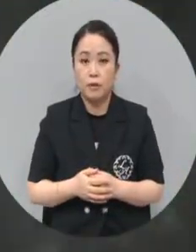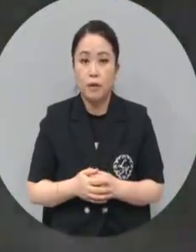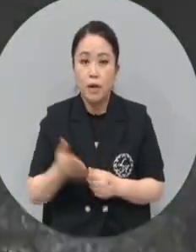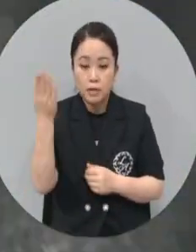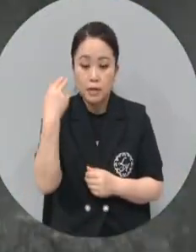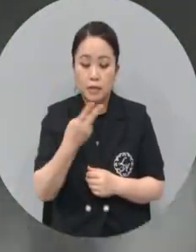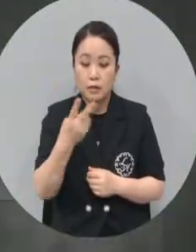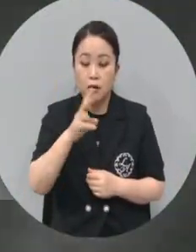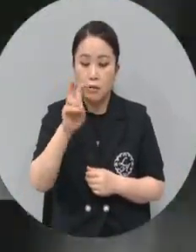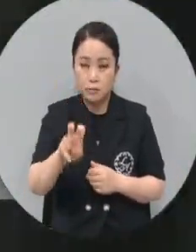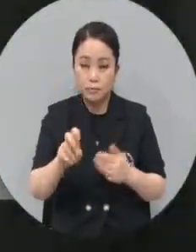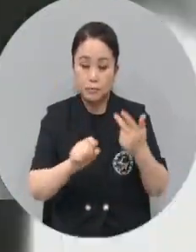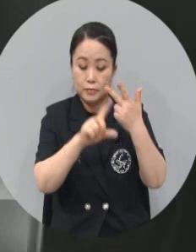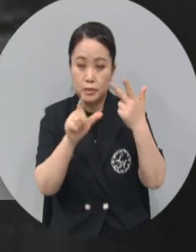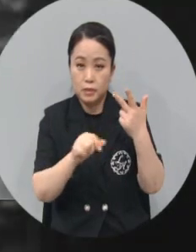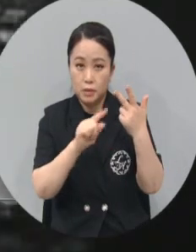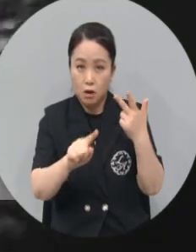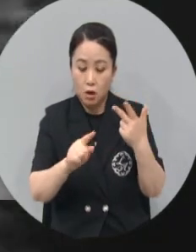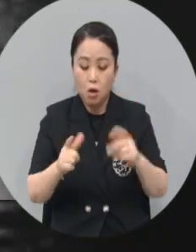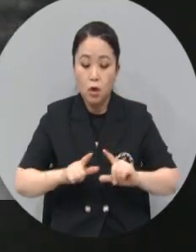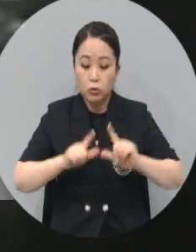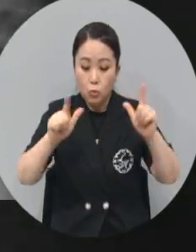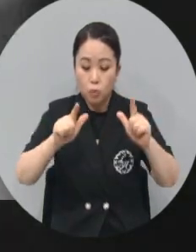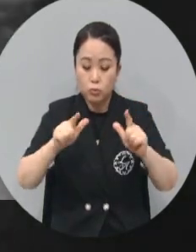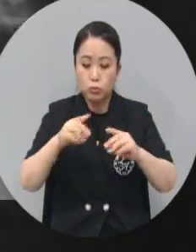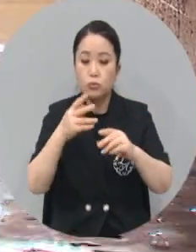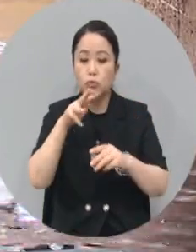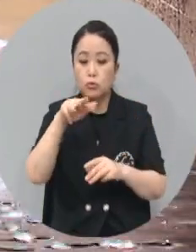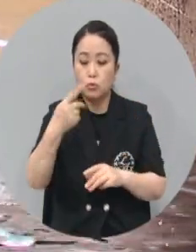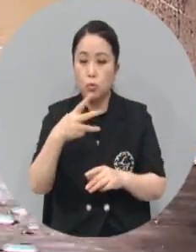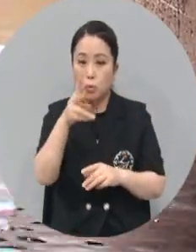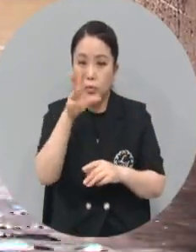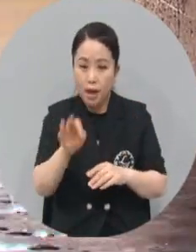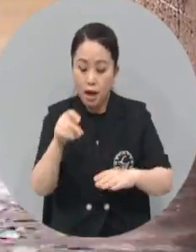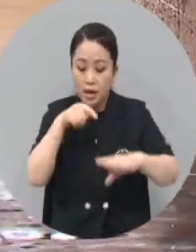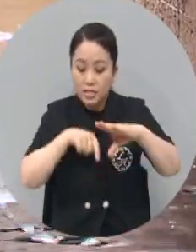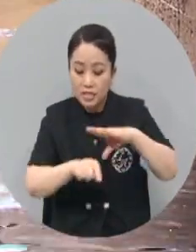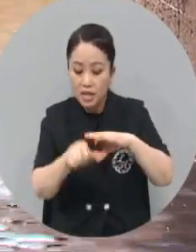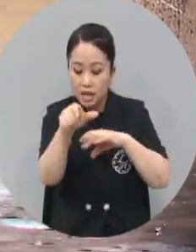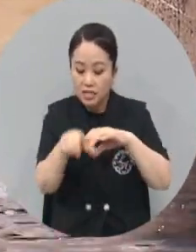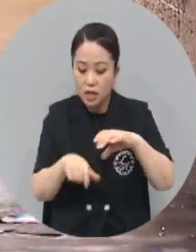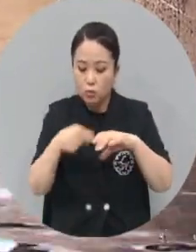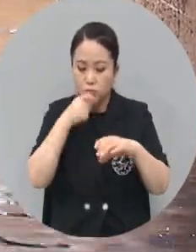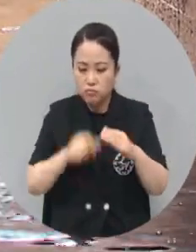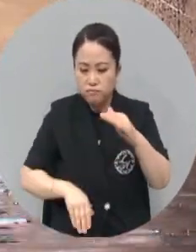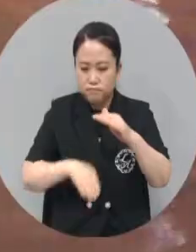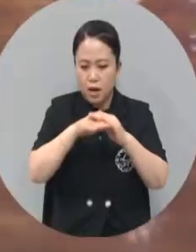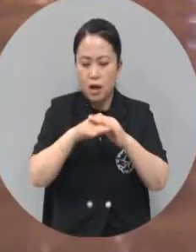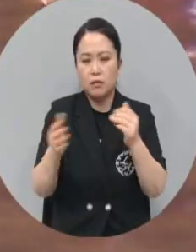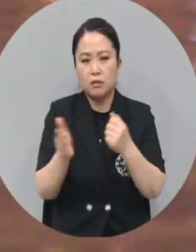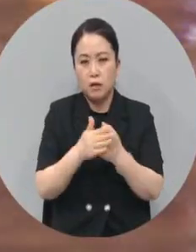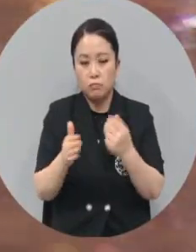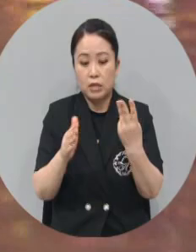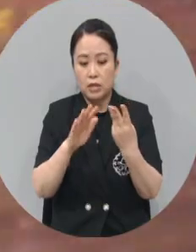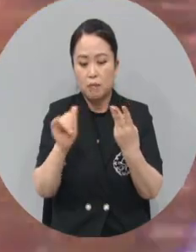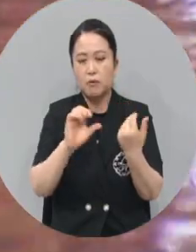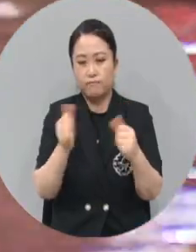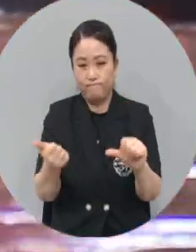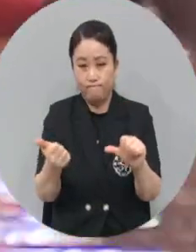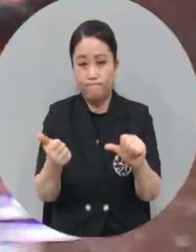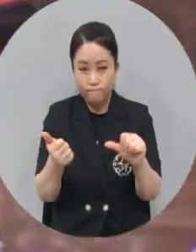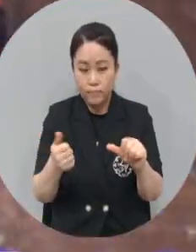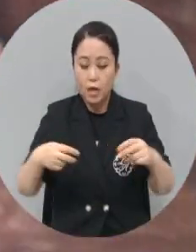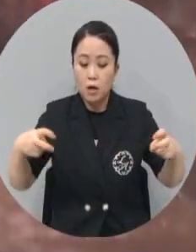지난 2020년 7월 동구 초량 지하차도가 빗물에 잠기면서 3명이 목숨을 잃었습니다.